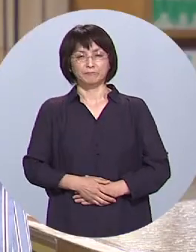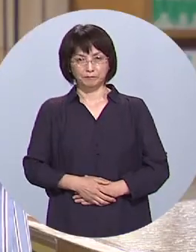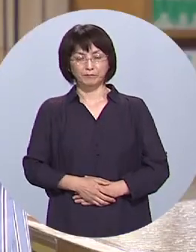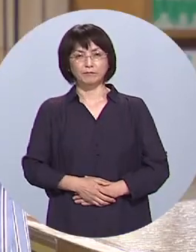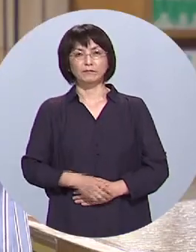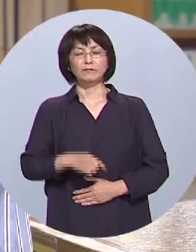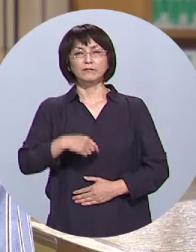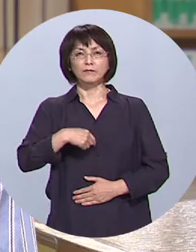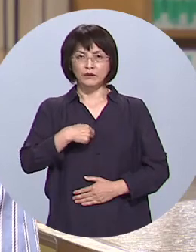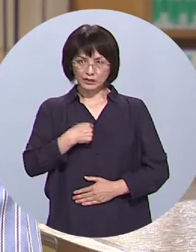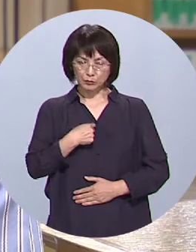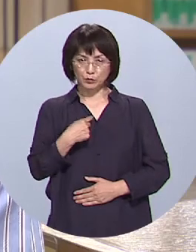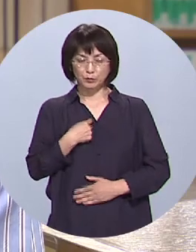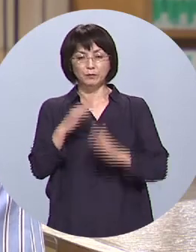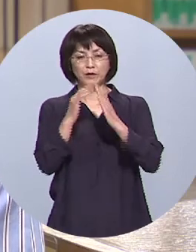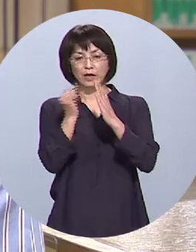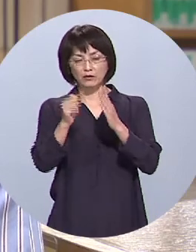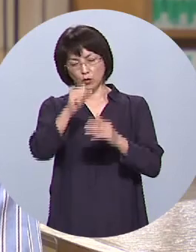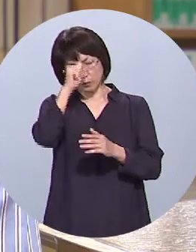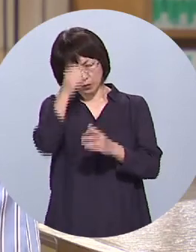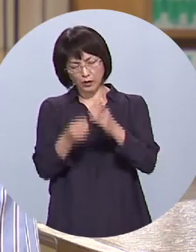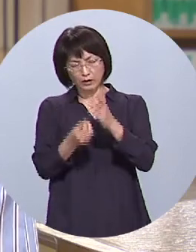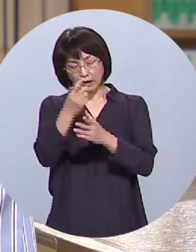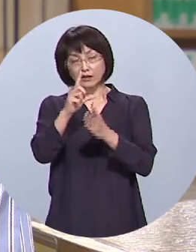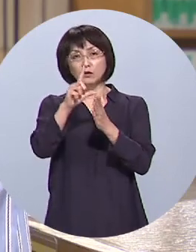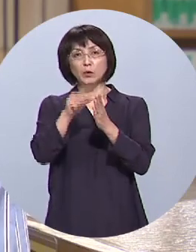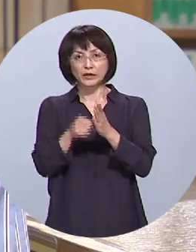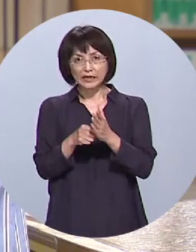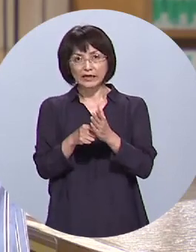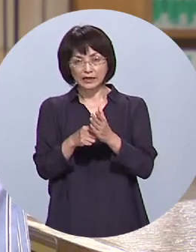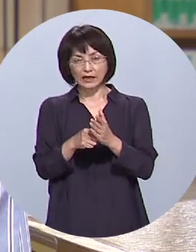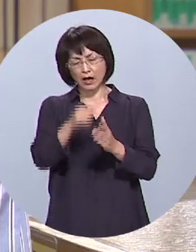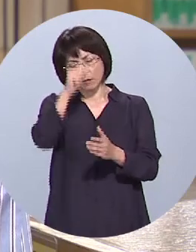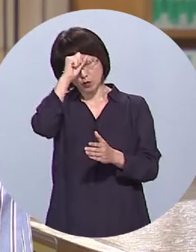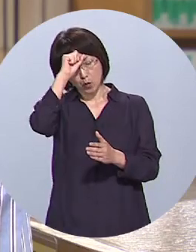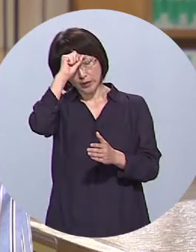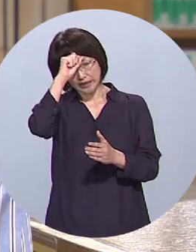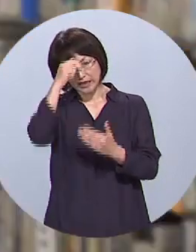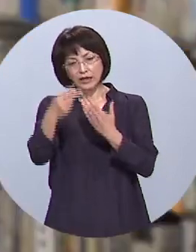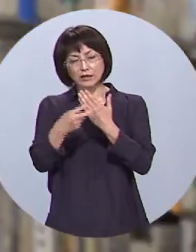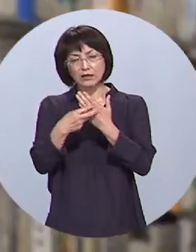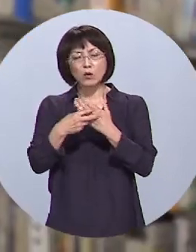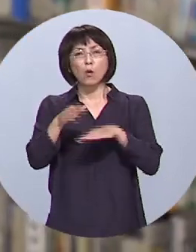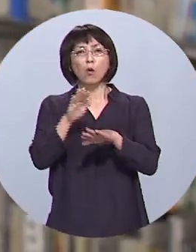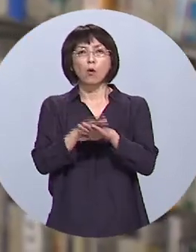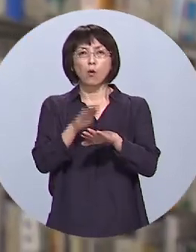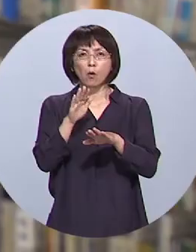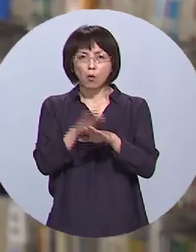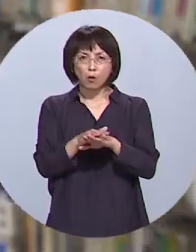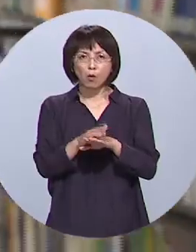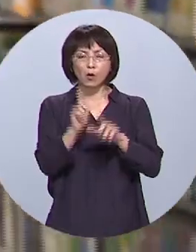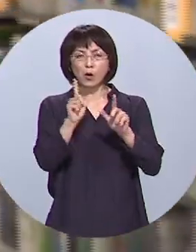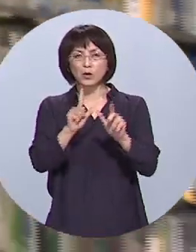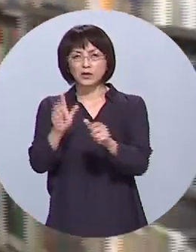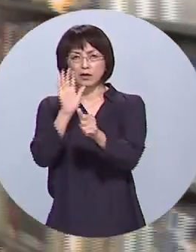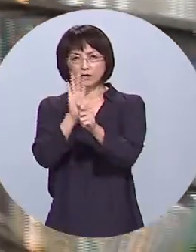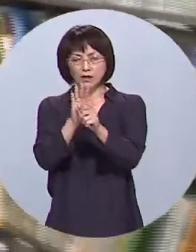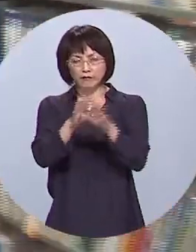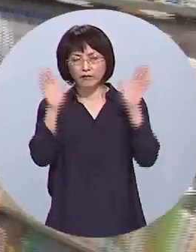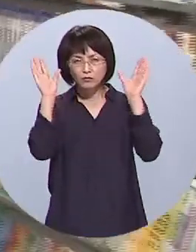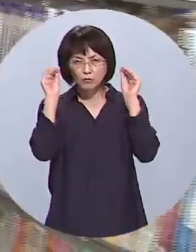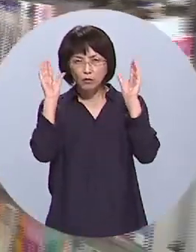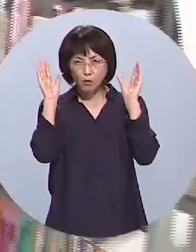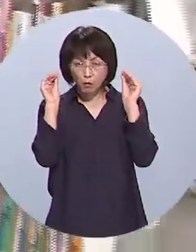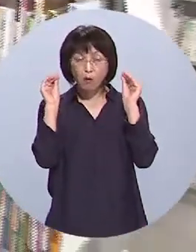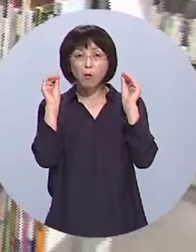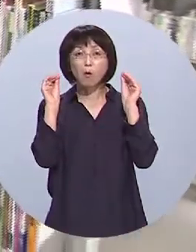自分や家族が病気になった時、病気や治療法についての情報や生活を支えるための情報など